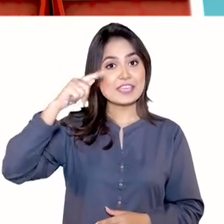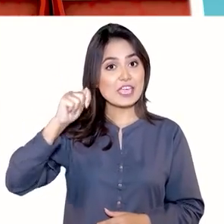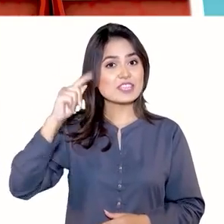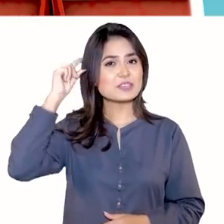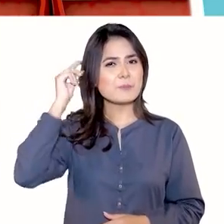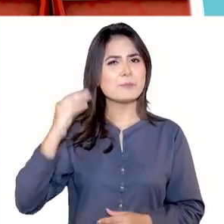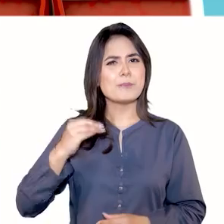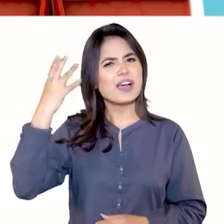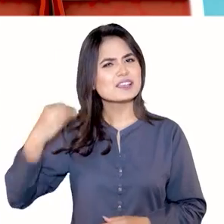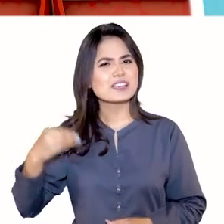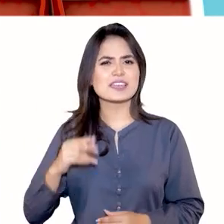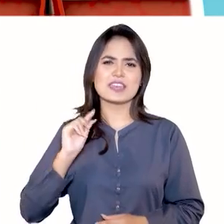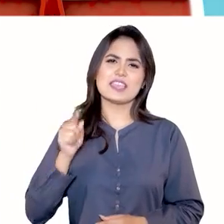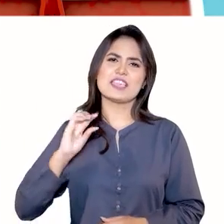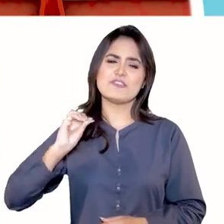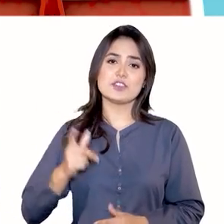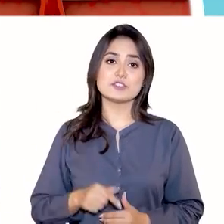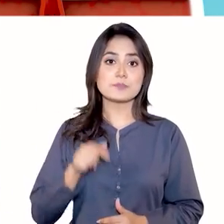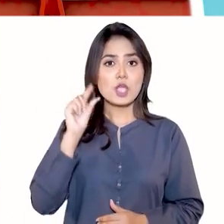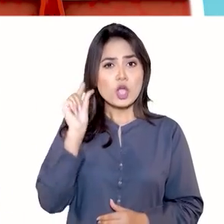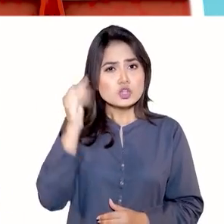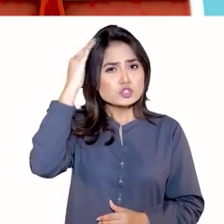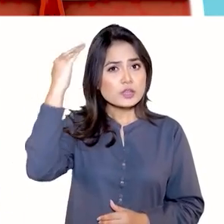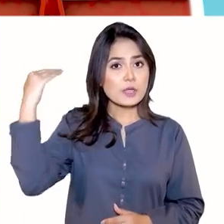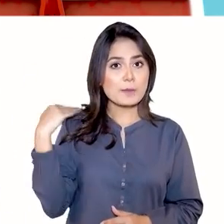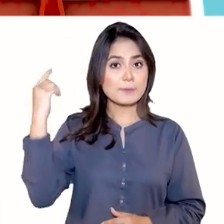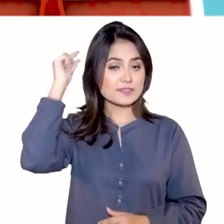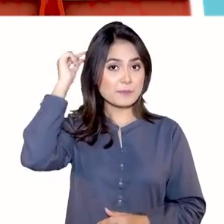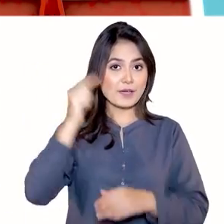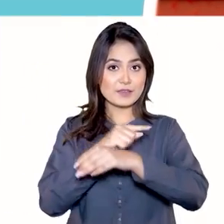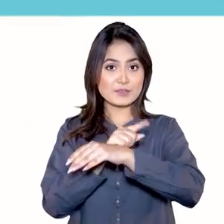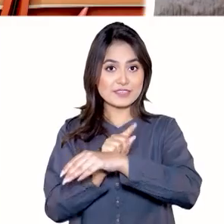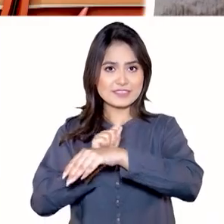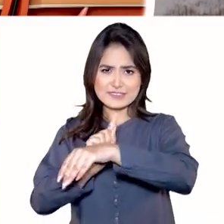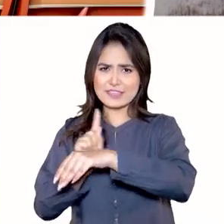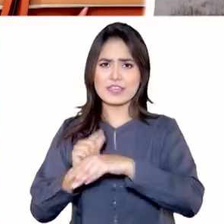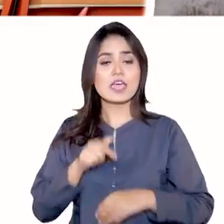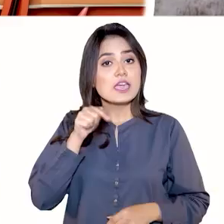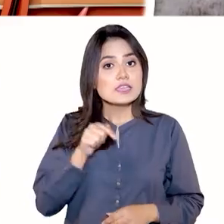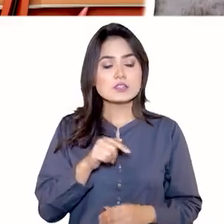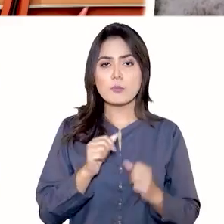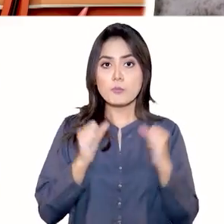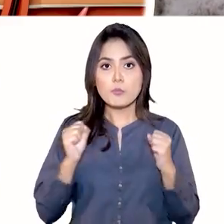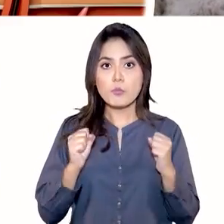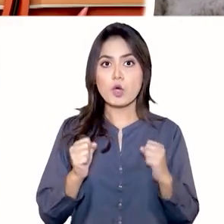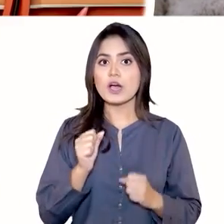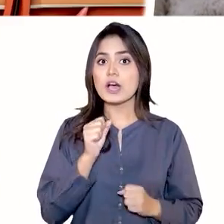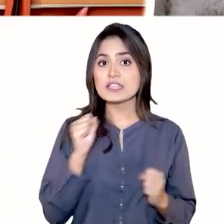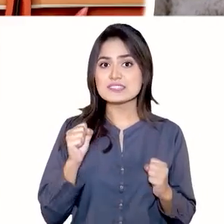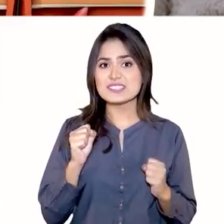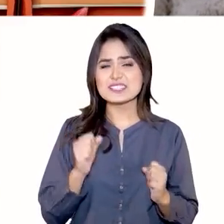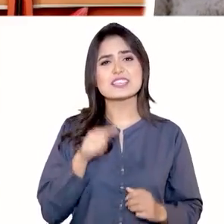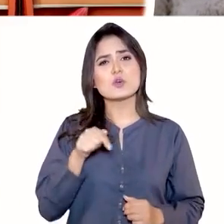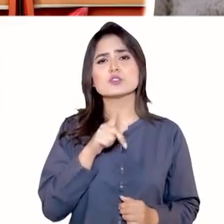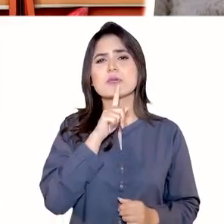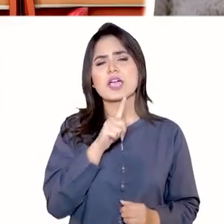सबब भी बन सकता है। ये छोटे मसल्स उनके फर को खड़ा रखने में मदद देते थे। इस तरह उन्हें शदीद सर्दियों में अपना जिस्म गर्म रखने